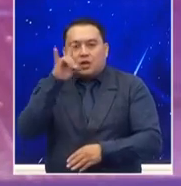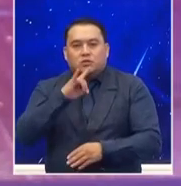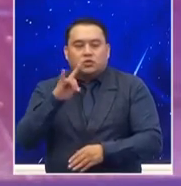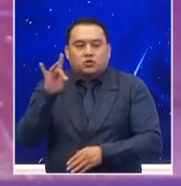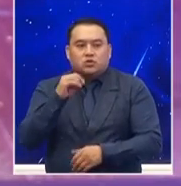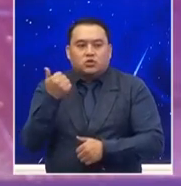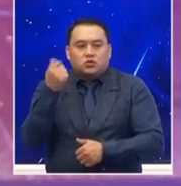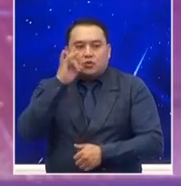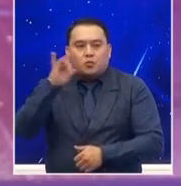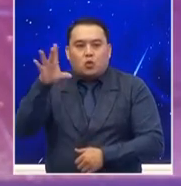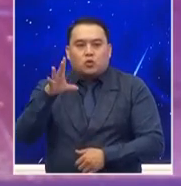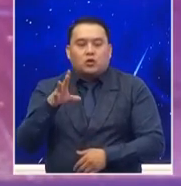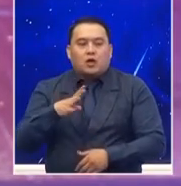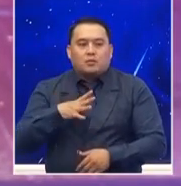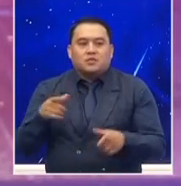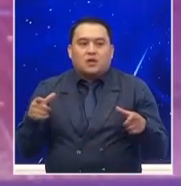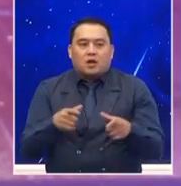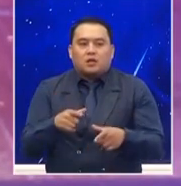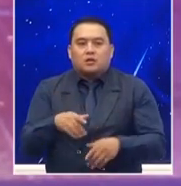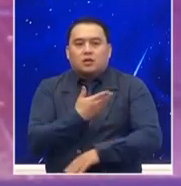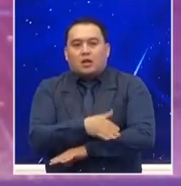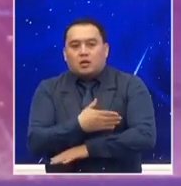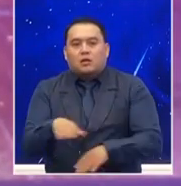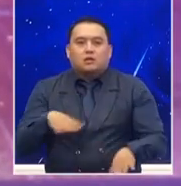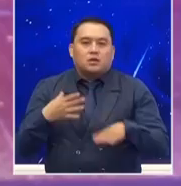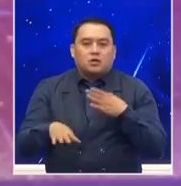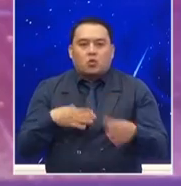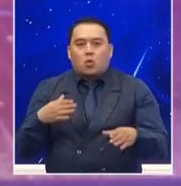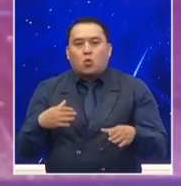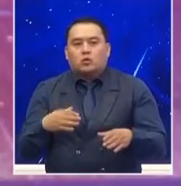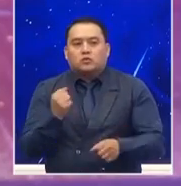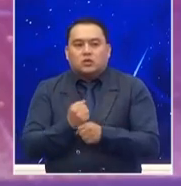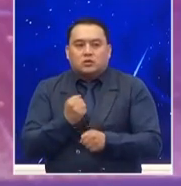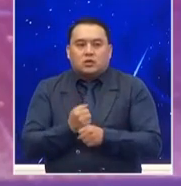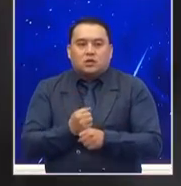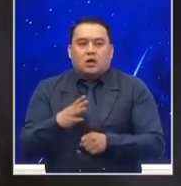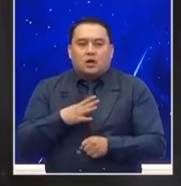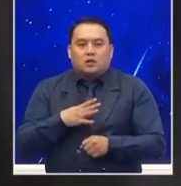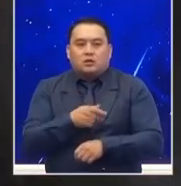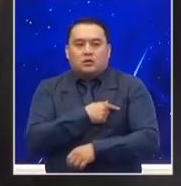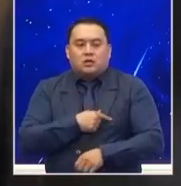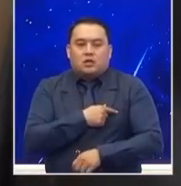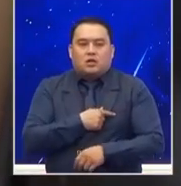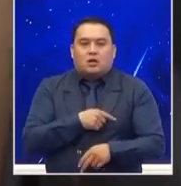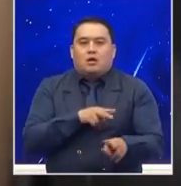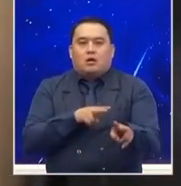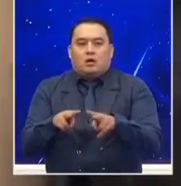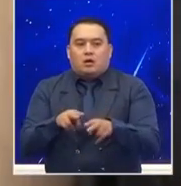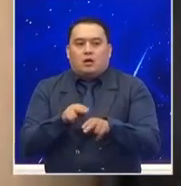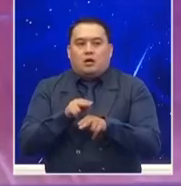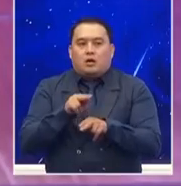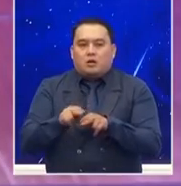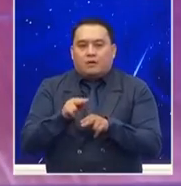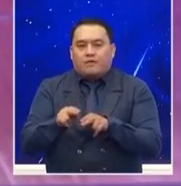Республикасының чемпионымыз. Карантинда біз далада тренировка істедік, үйде істедік тренировкаларды, тренер тренировкаларды отметить еткен